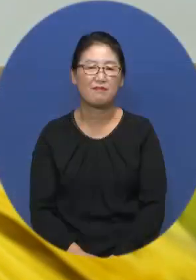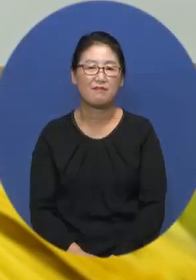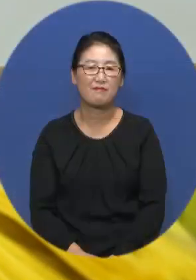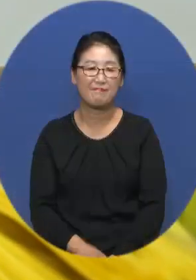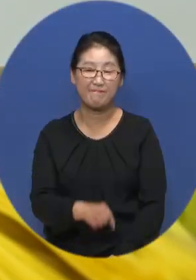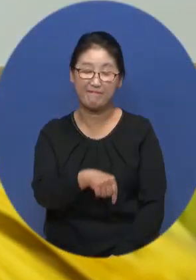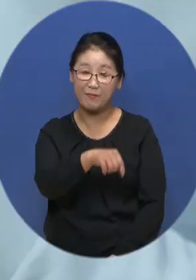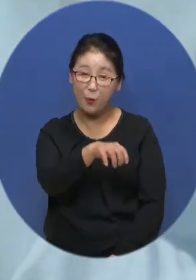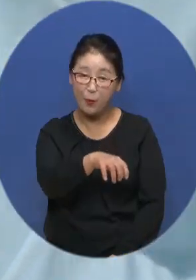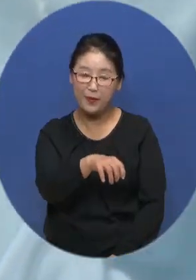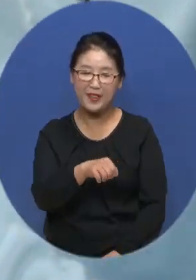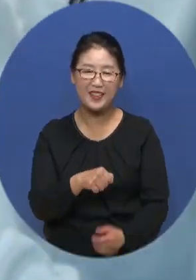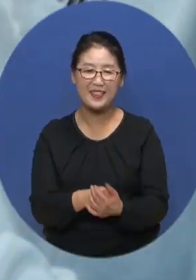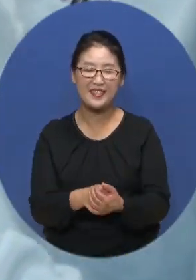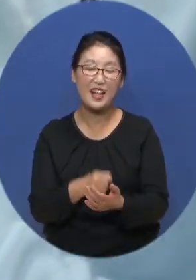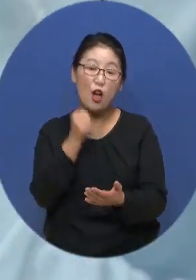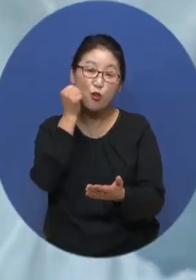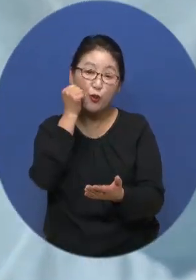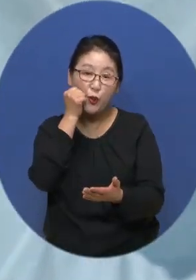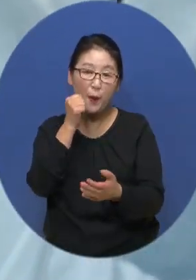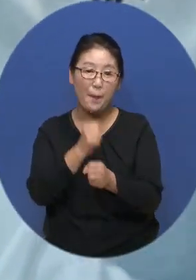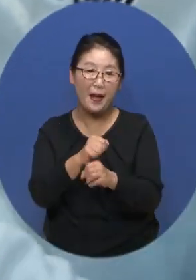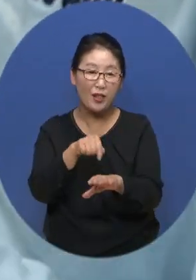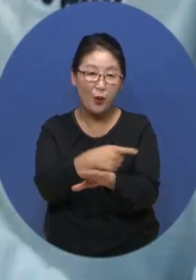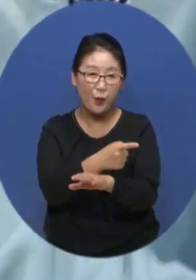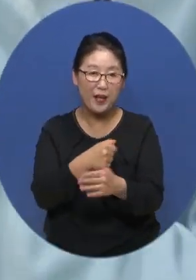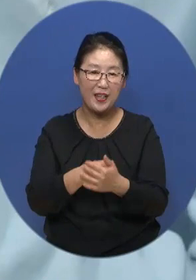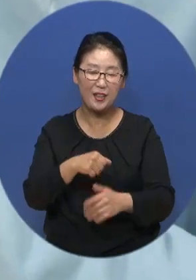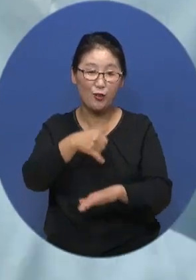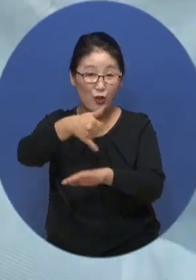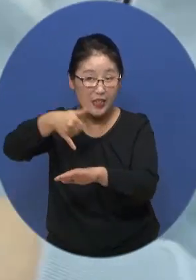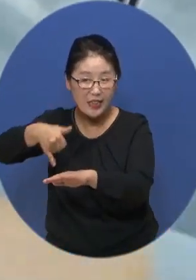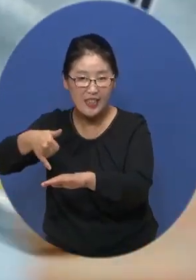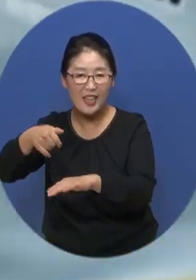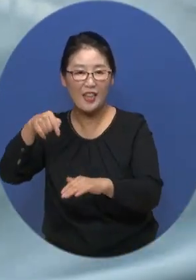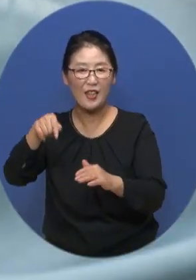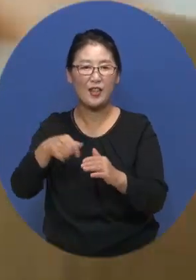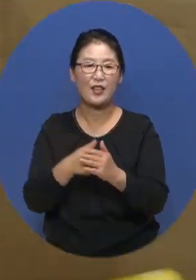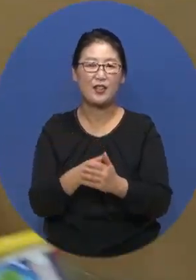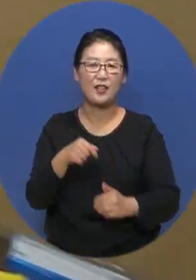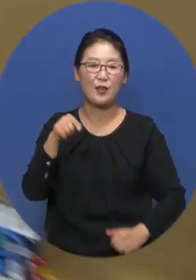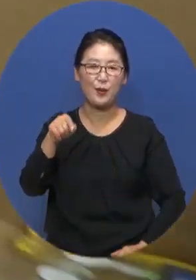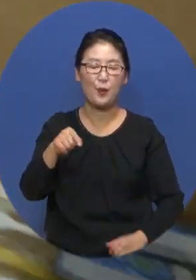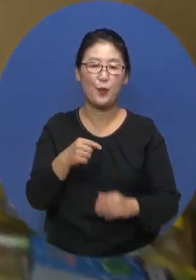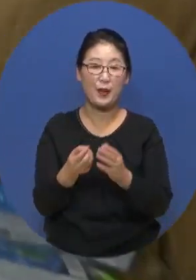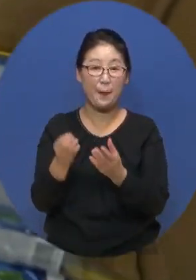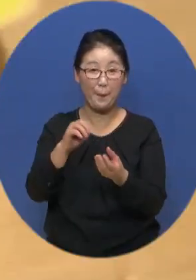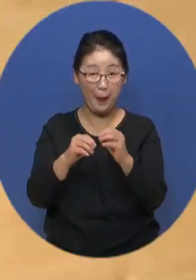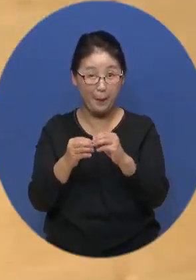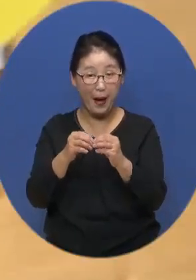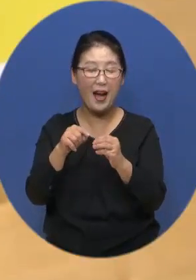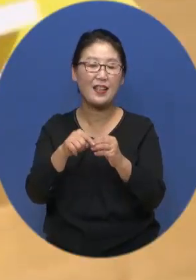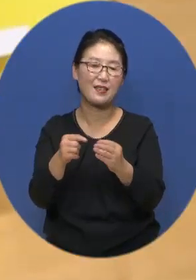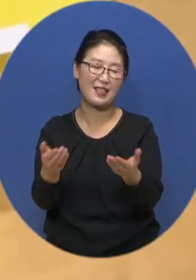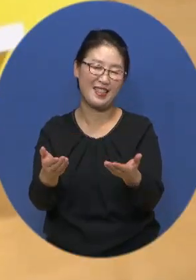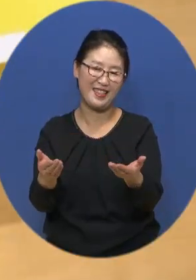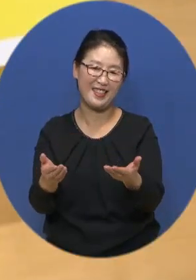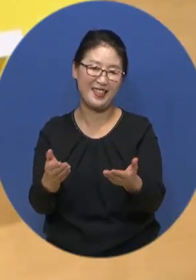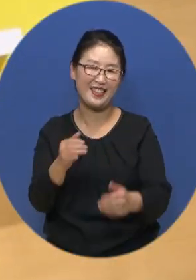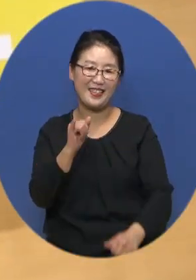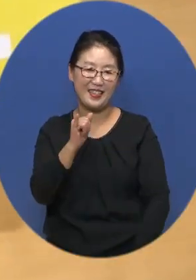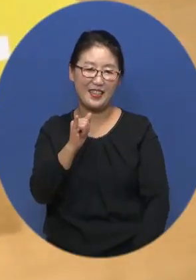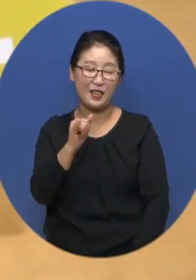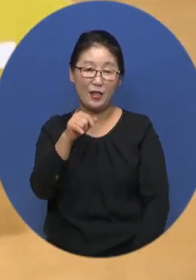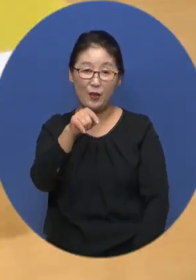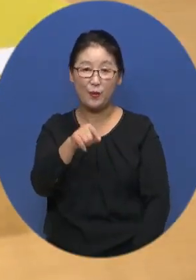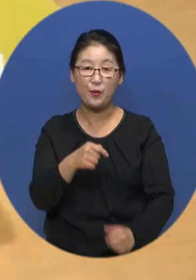레그랜드에서는 제과 제빵 외에도 영농 사업, 그리고 이렇게 임가공을 병행하고 있는데요. 제빵 제조 실력 작은